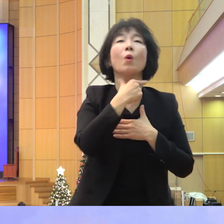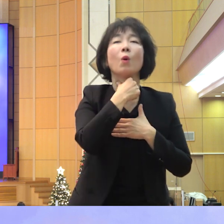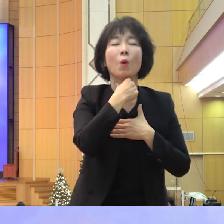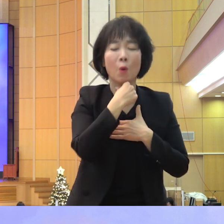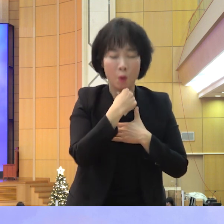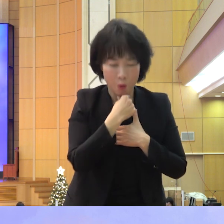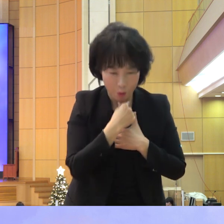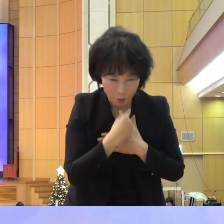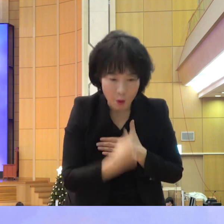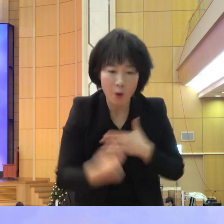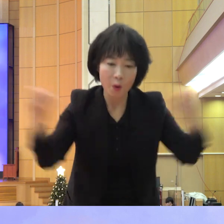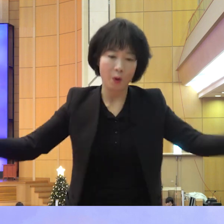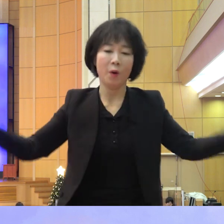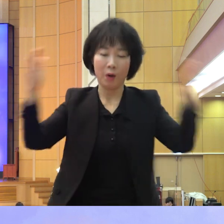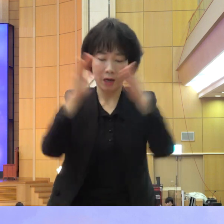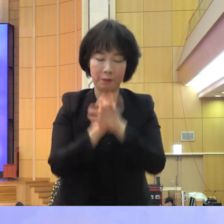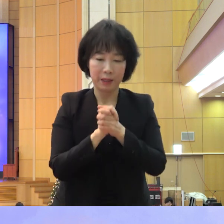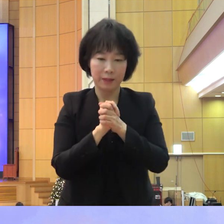배고파요